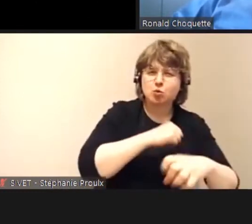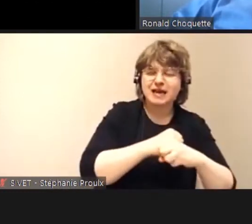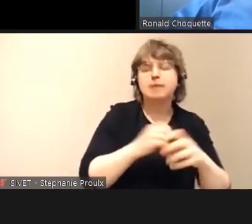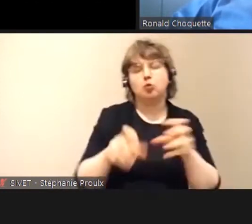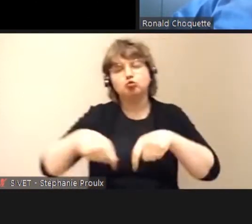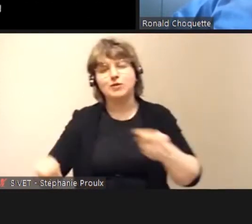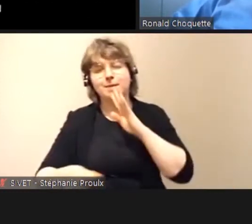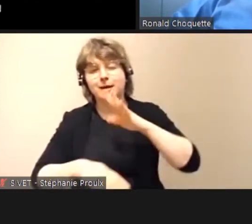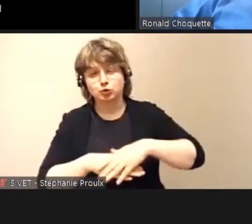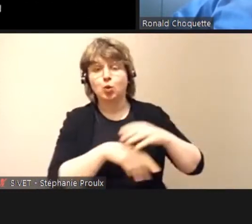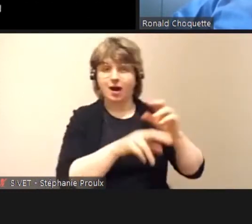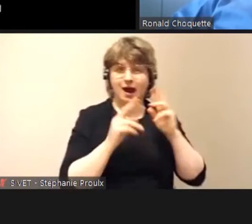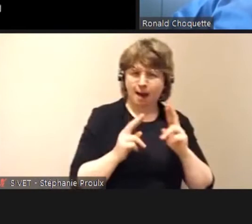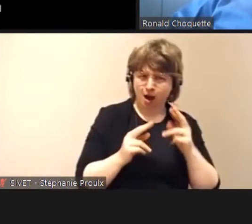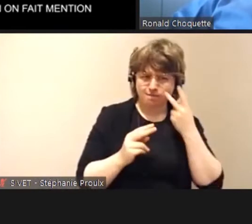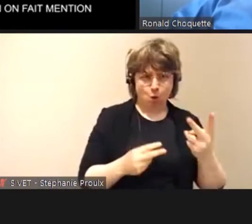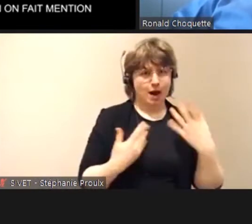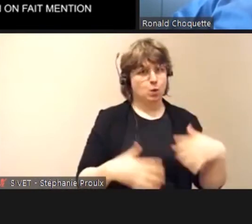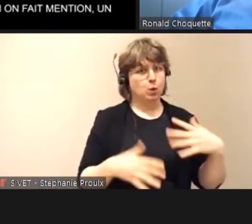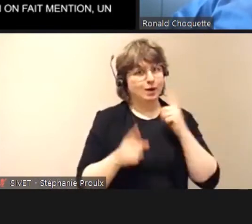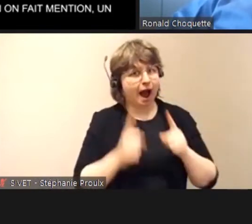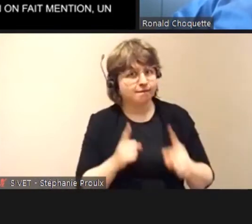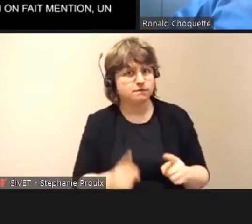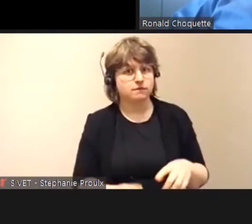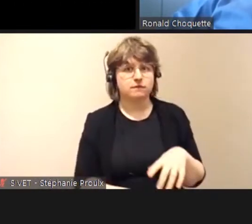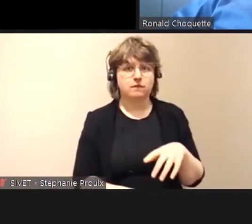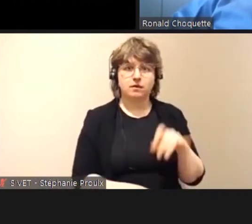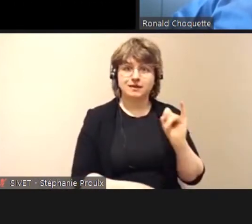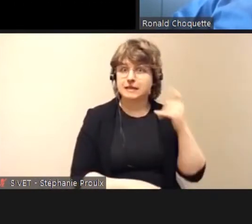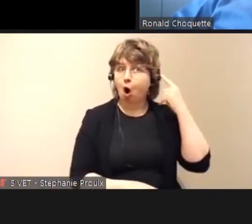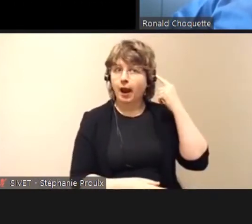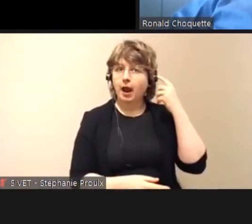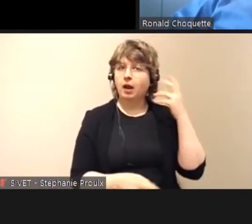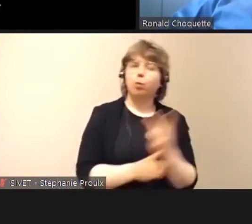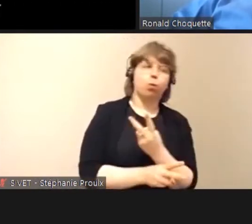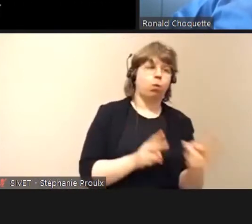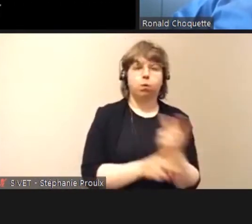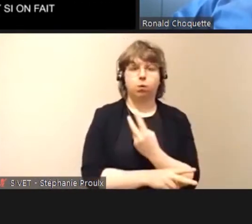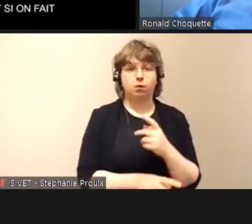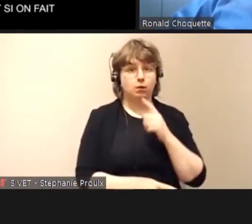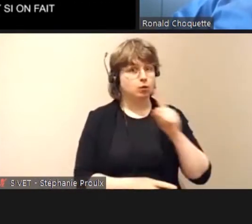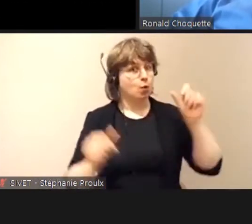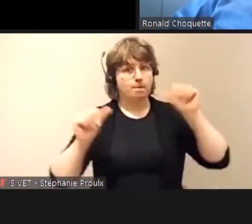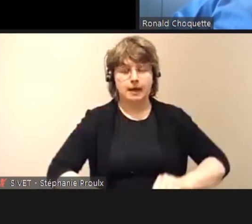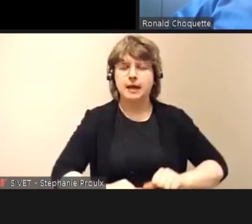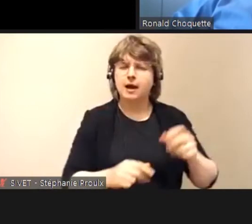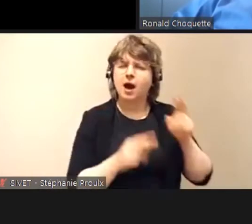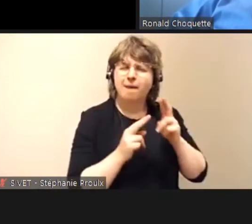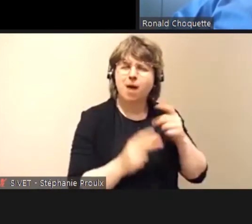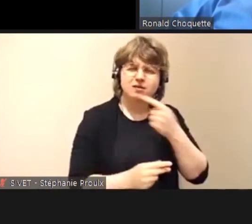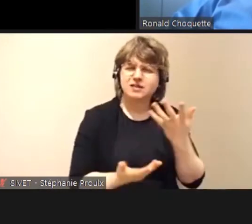un rapport qui est quand même assez alarmant si on ne fait pas attention à nos oreilles. Ce que ça dit, c'est que